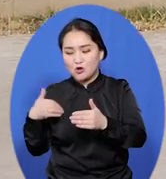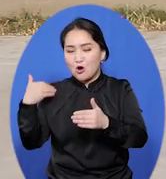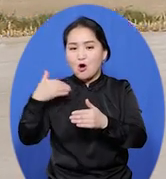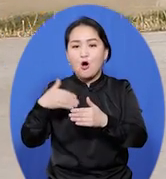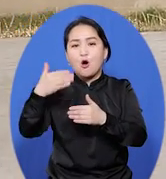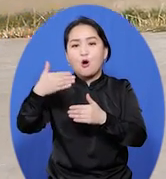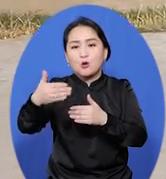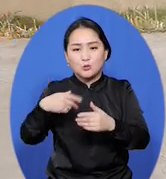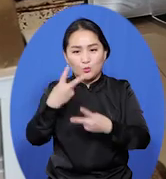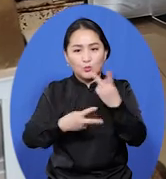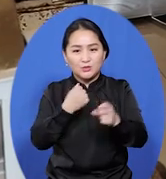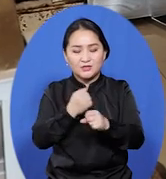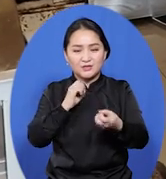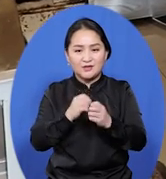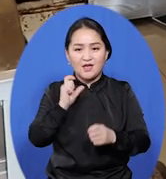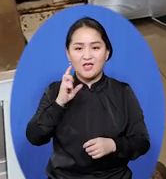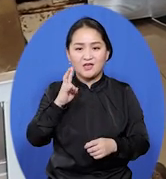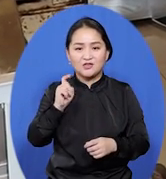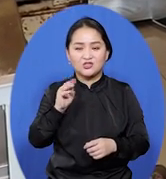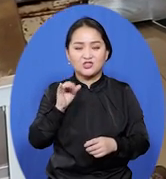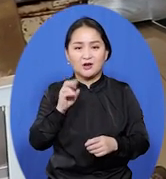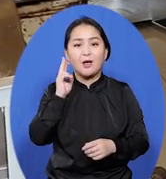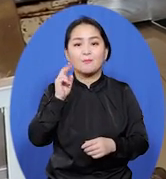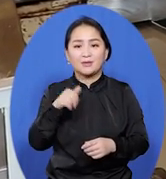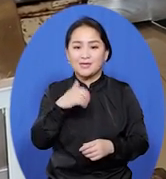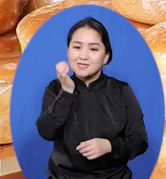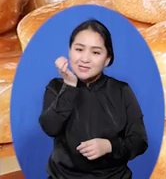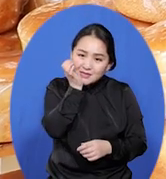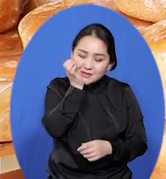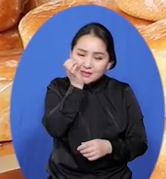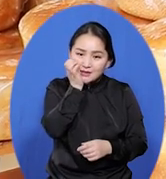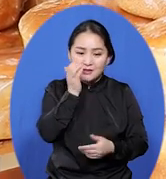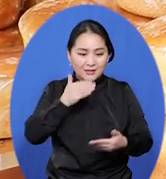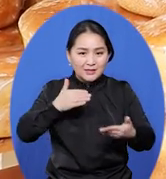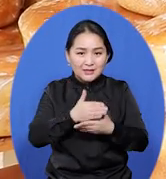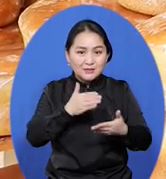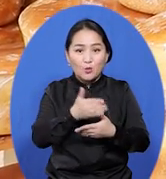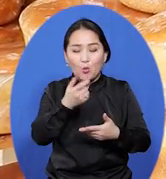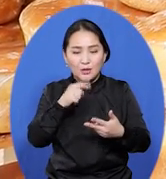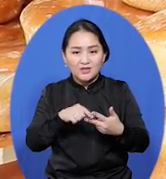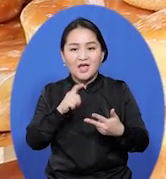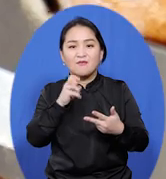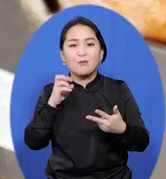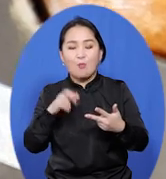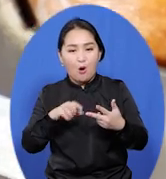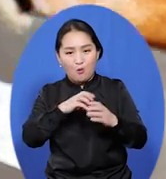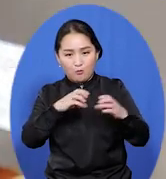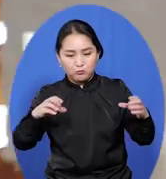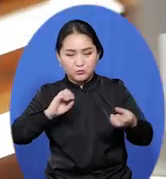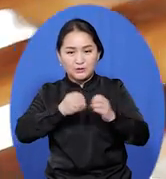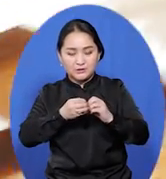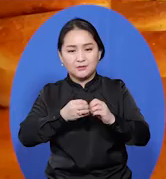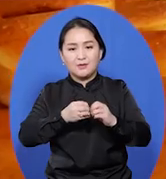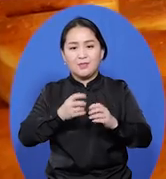оноос хойш үйл ажиллагаагаа эрхлэж байгаа Энгчин компани талх хертсэн гурил Кевин Бов хийж 8 суманда